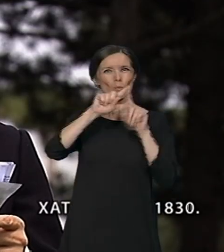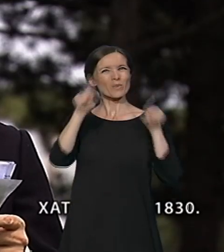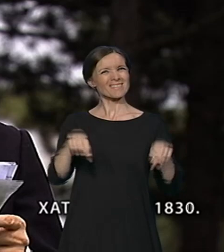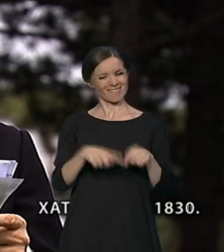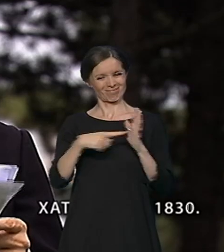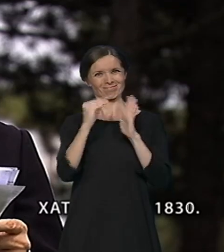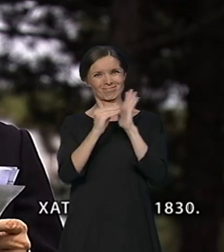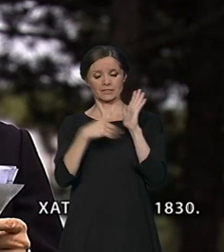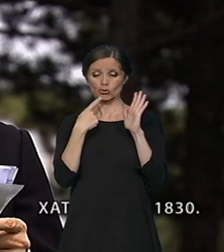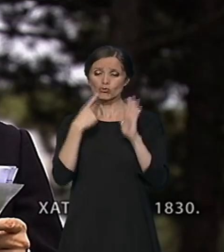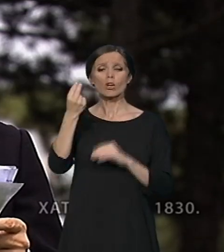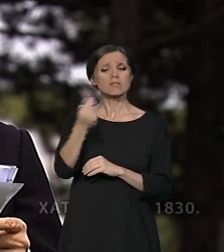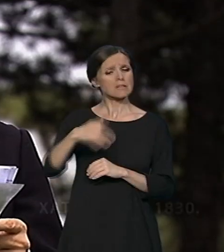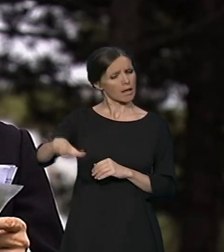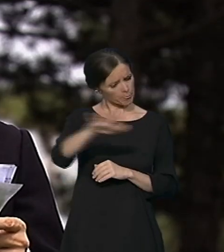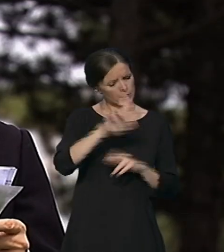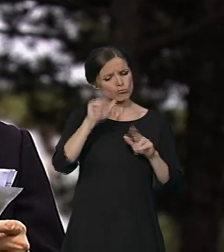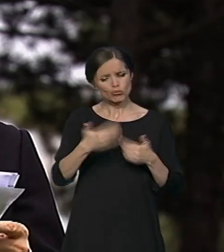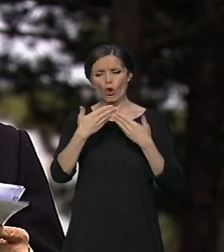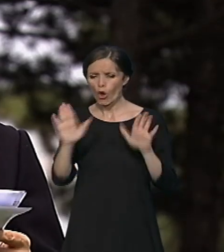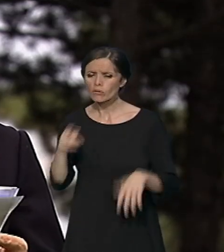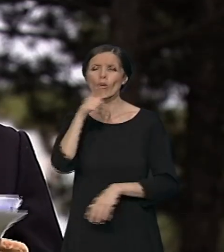i škole za poučavanje mladeži.